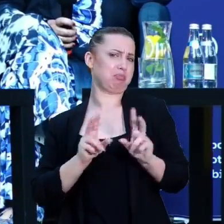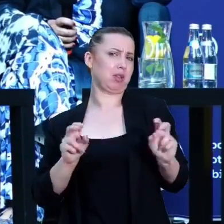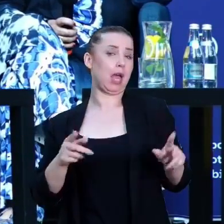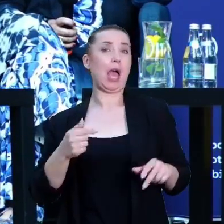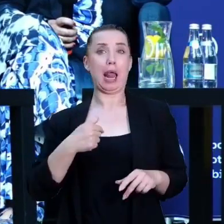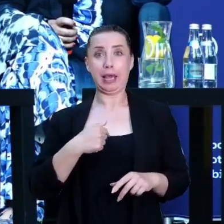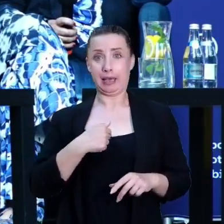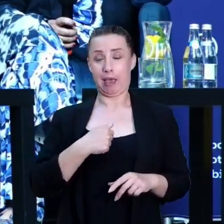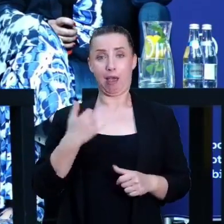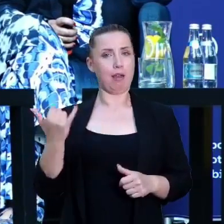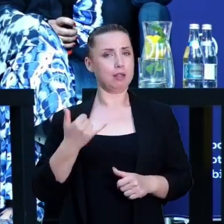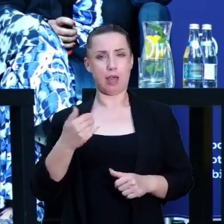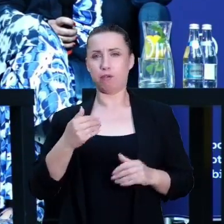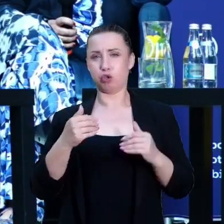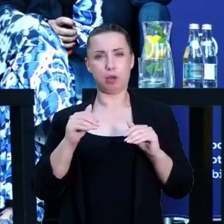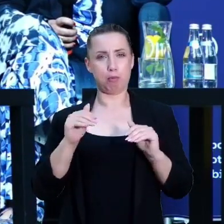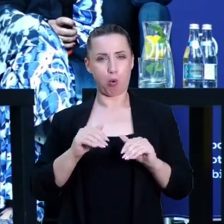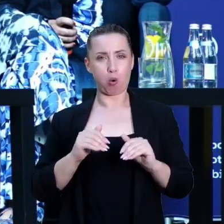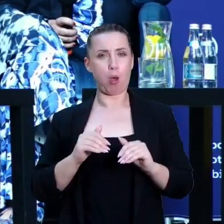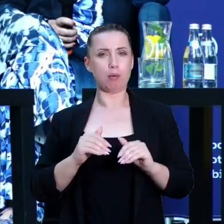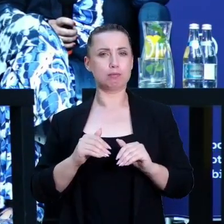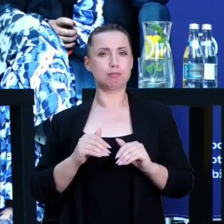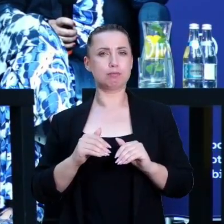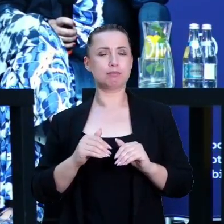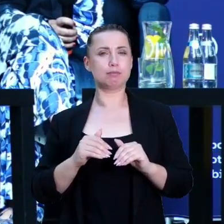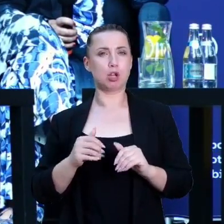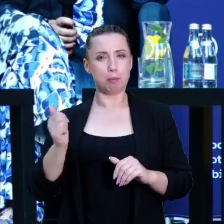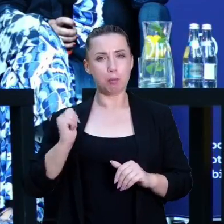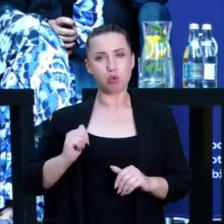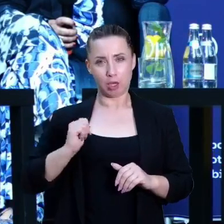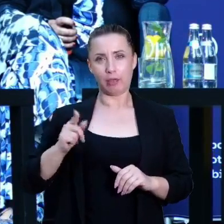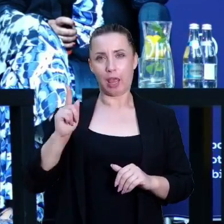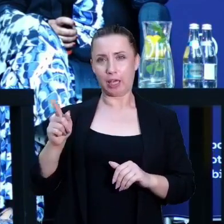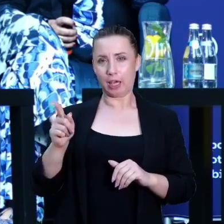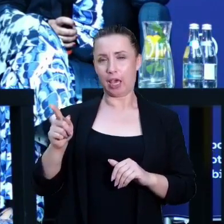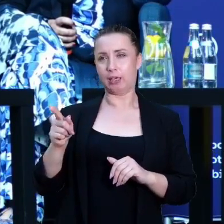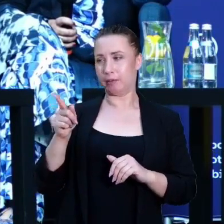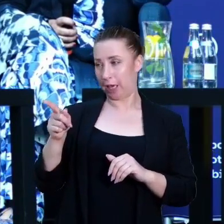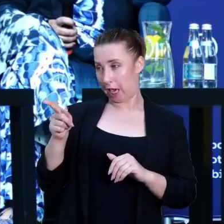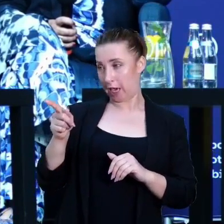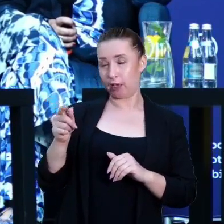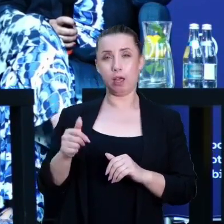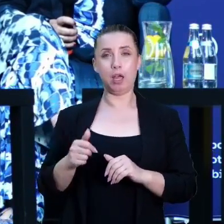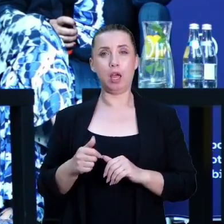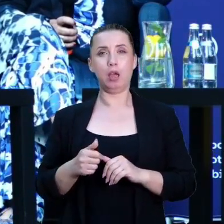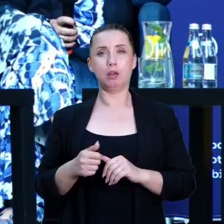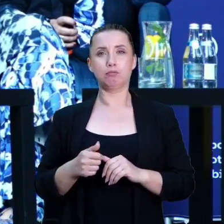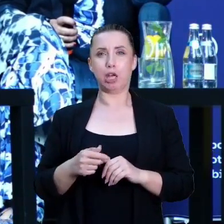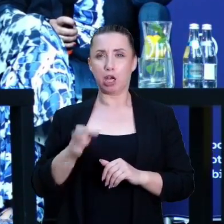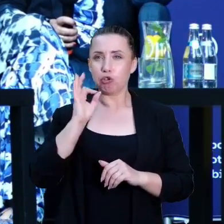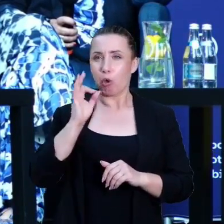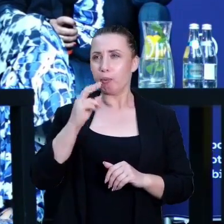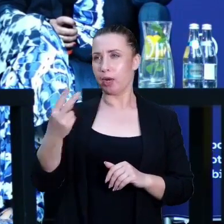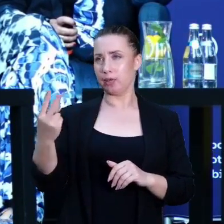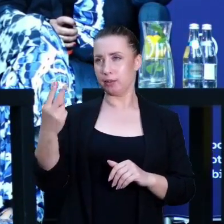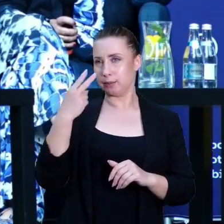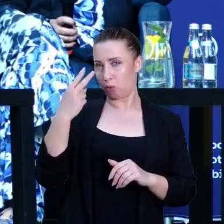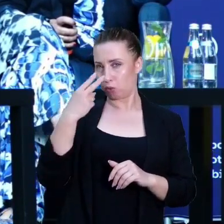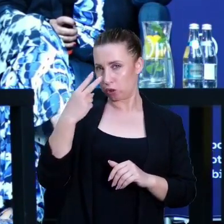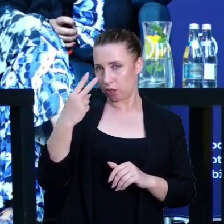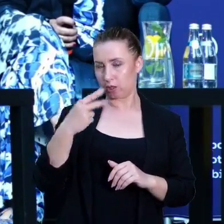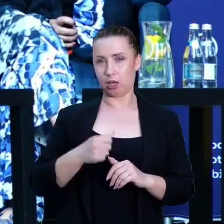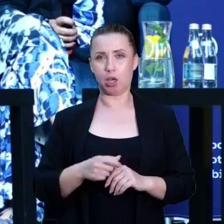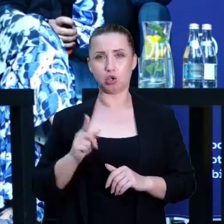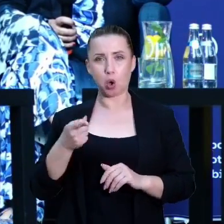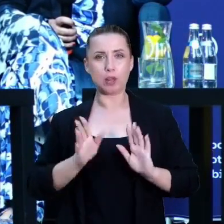zawsze mogłam liczyć na jej bardzo krytyczne, ale też życzliwe spojrzenie, więc